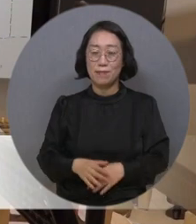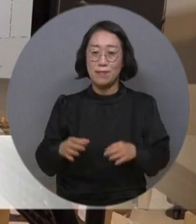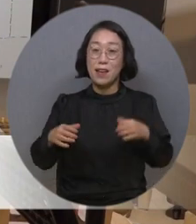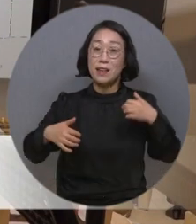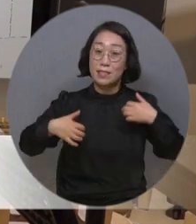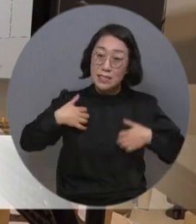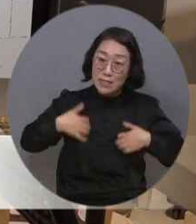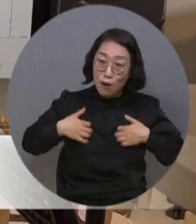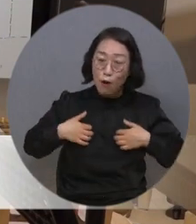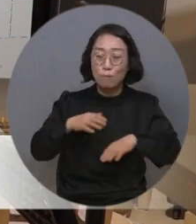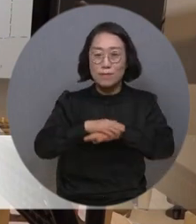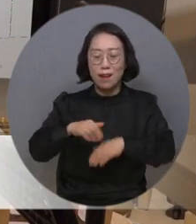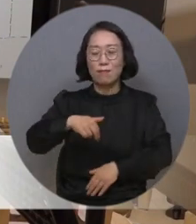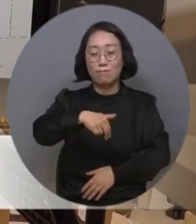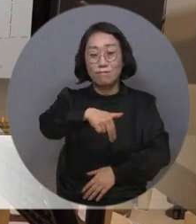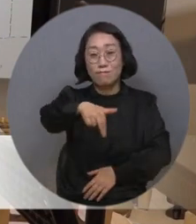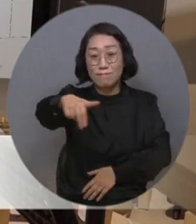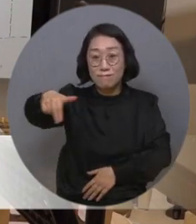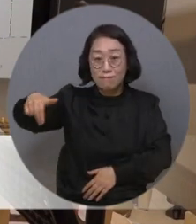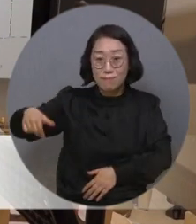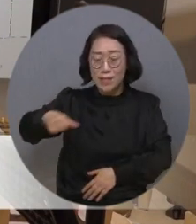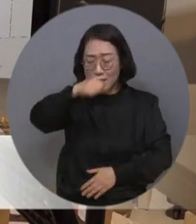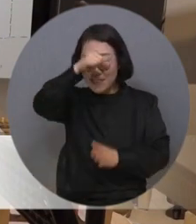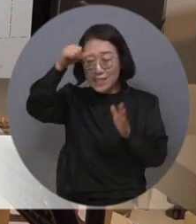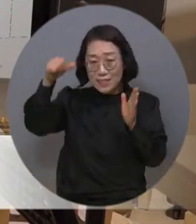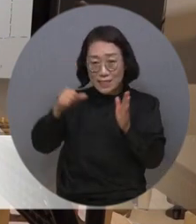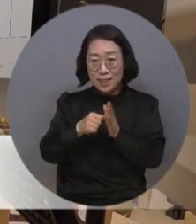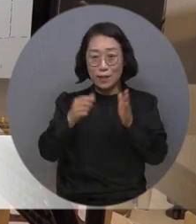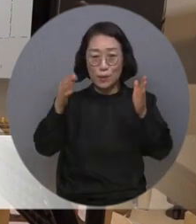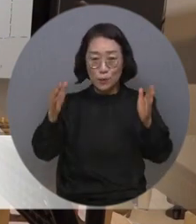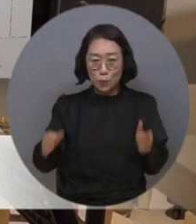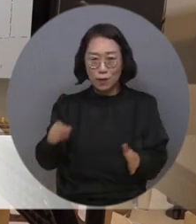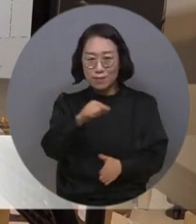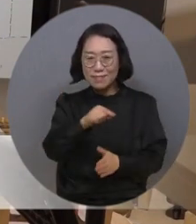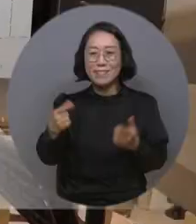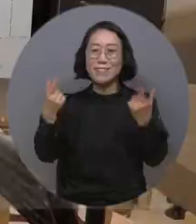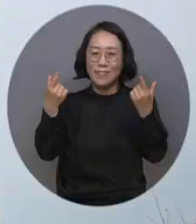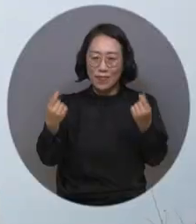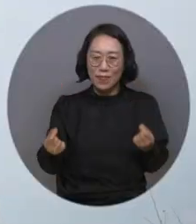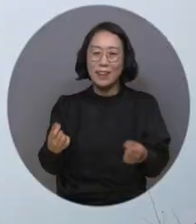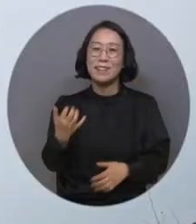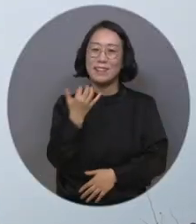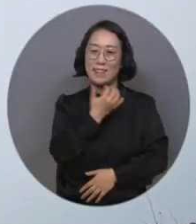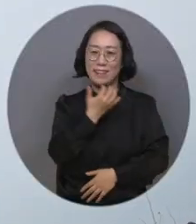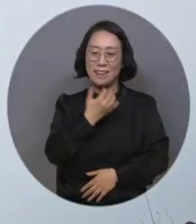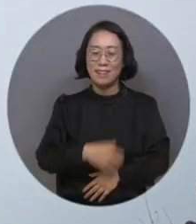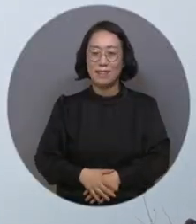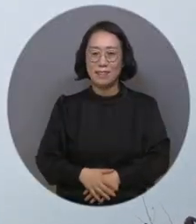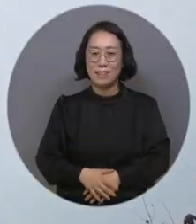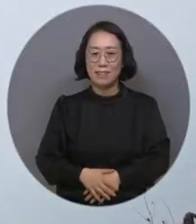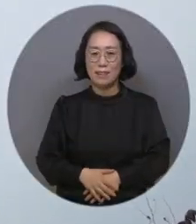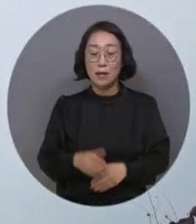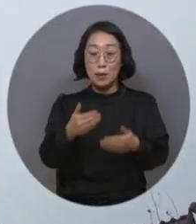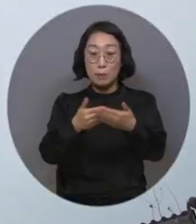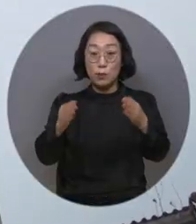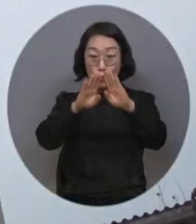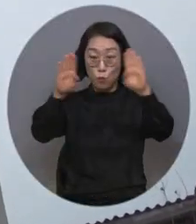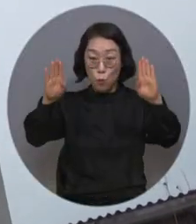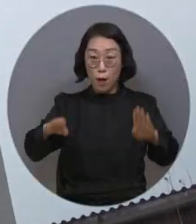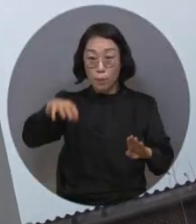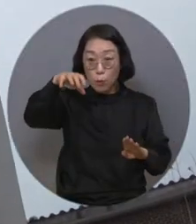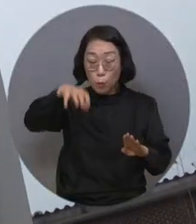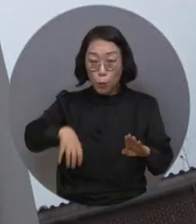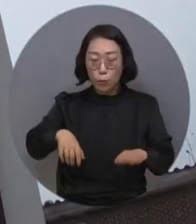얼만큼 즐겁게 산책을 했느냐가 그 사람의 인생이 색깔이 되겠죠 배경수 미술관은 우리나라에서는